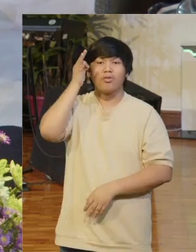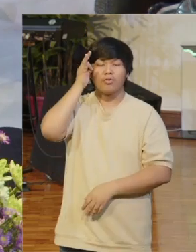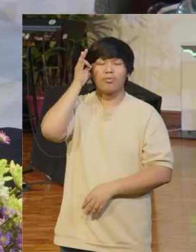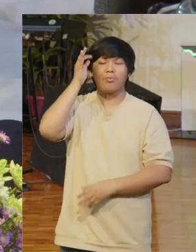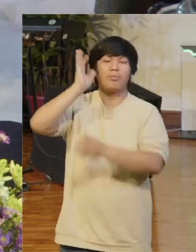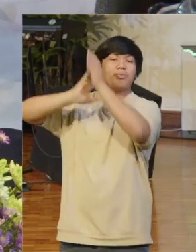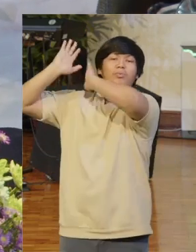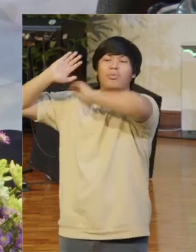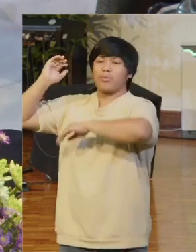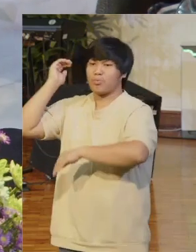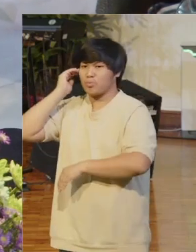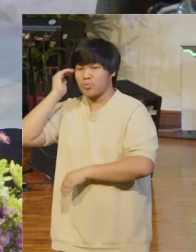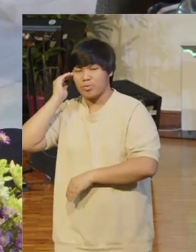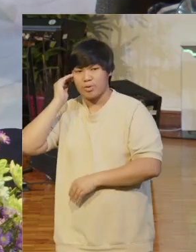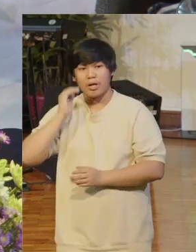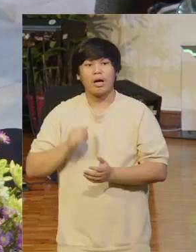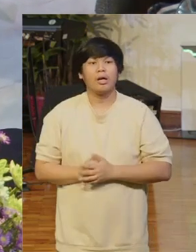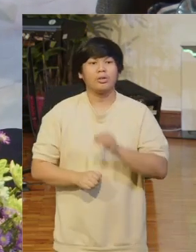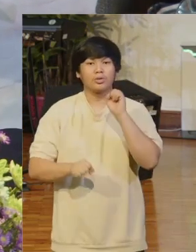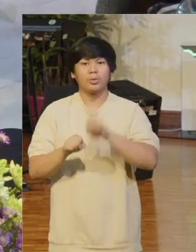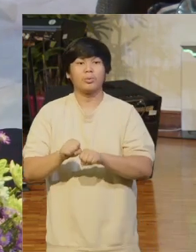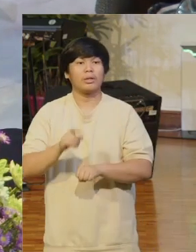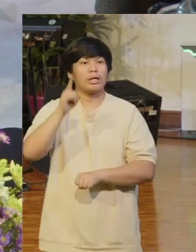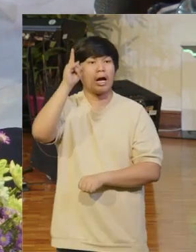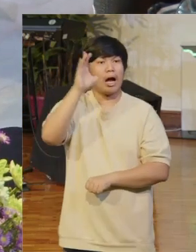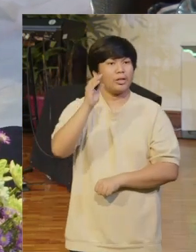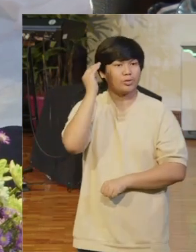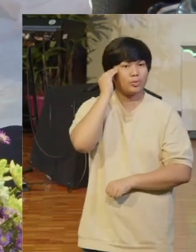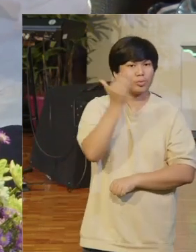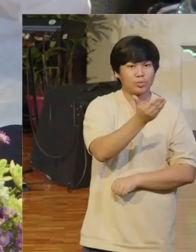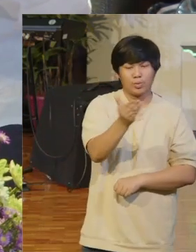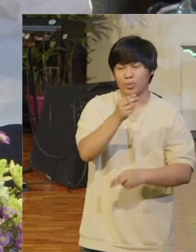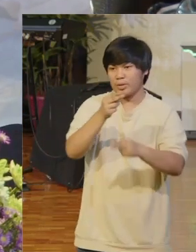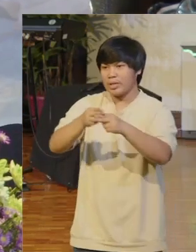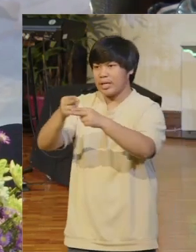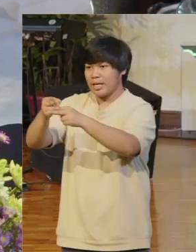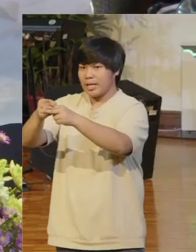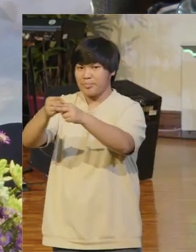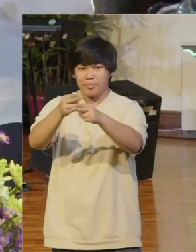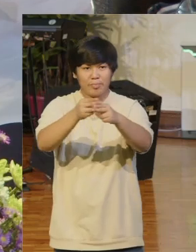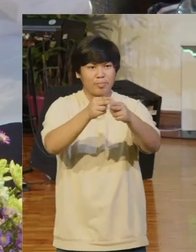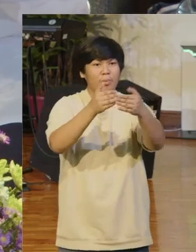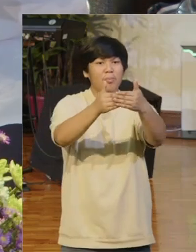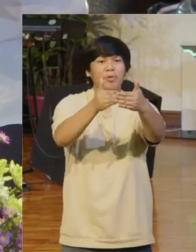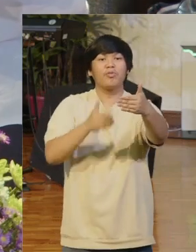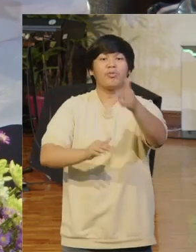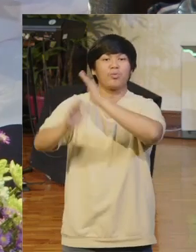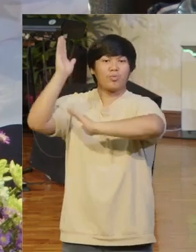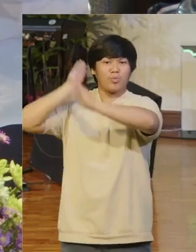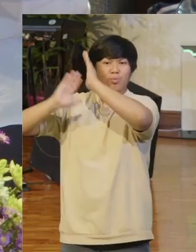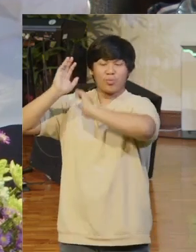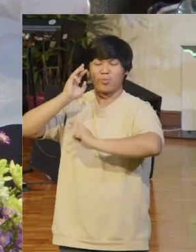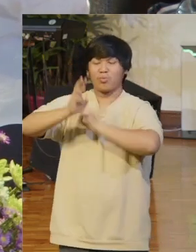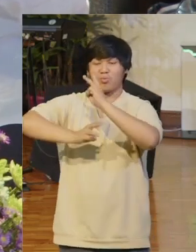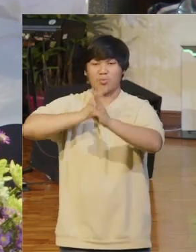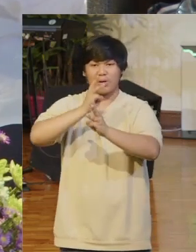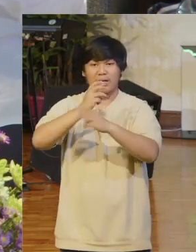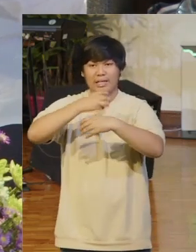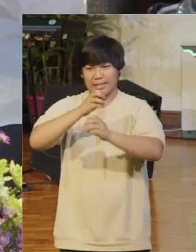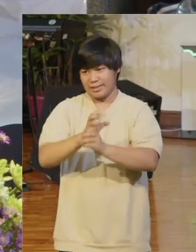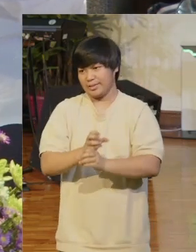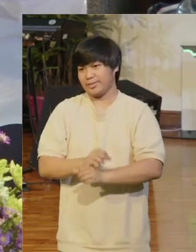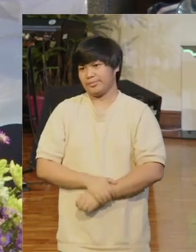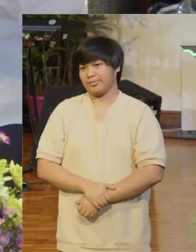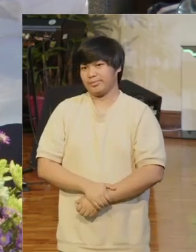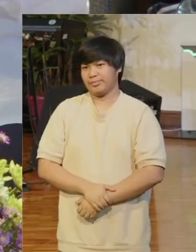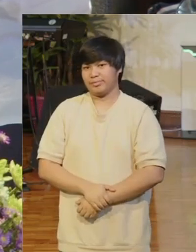nun, minahal na tayo ng Diyos noon pa. Those whom He foreknew, He also predestined to be conformed to the